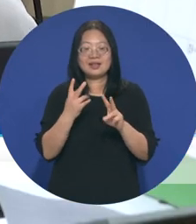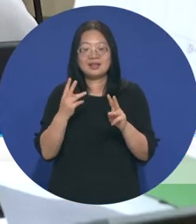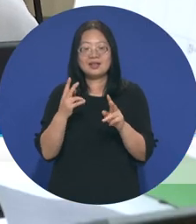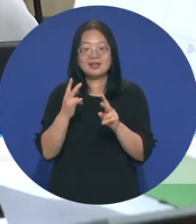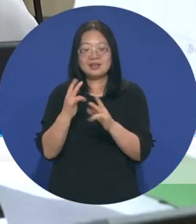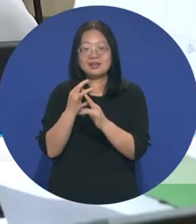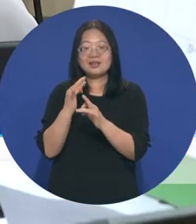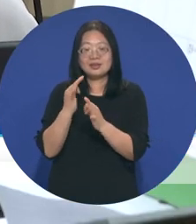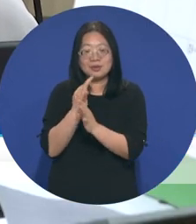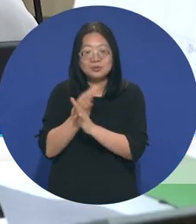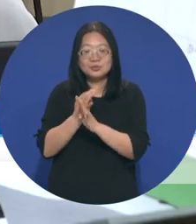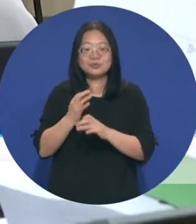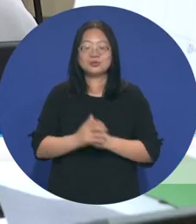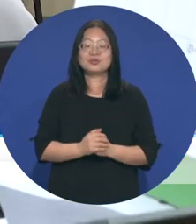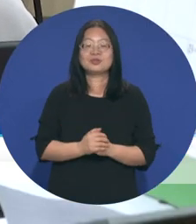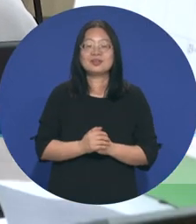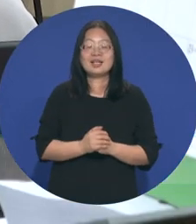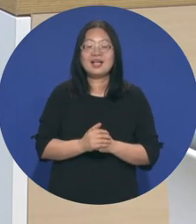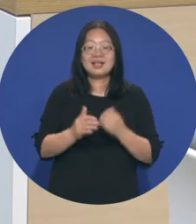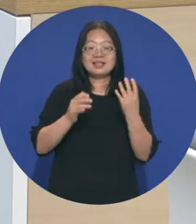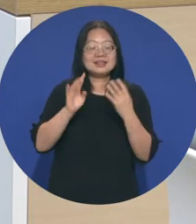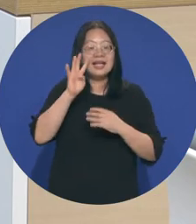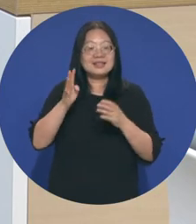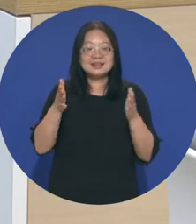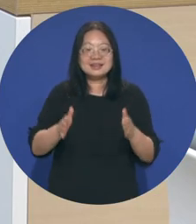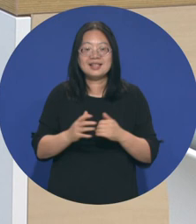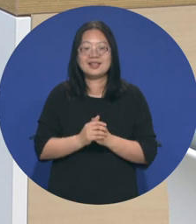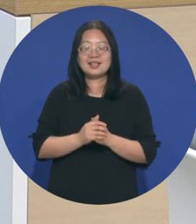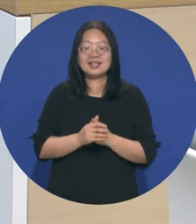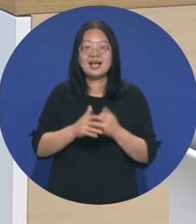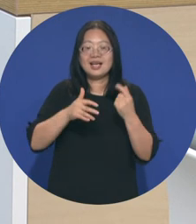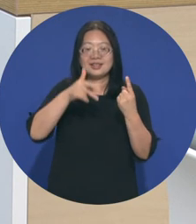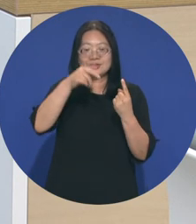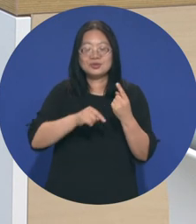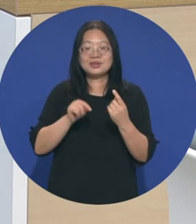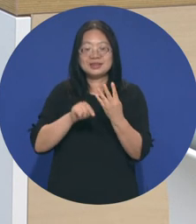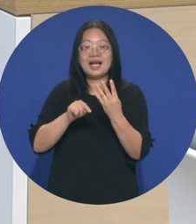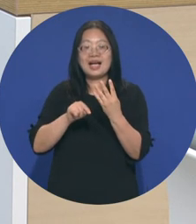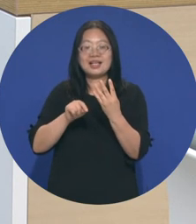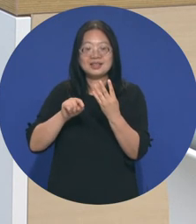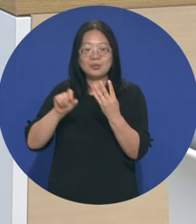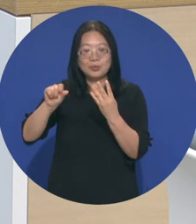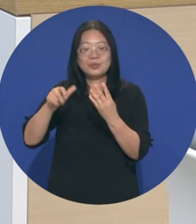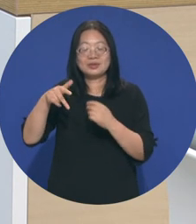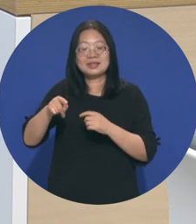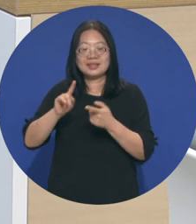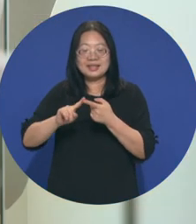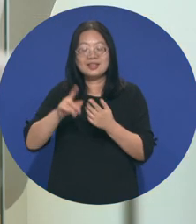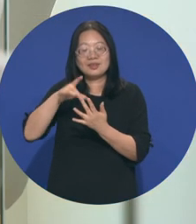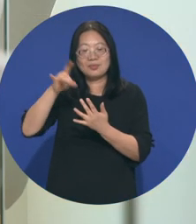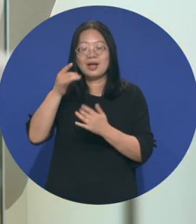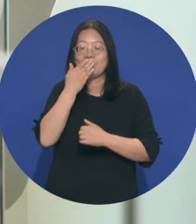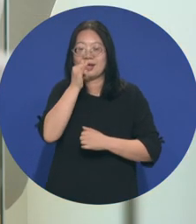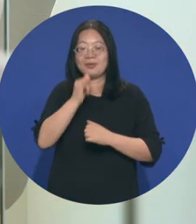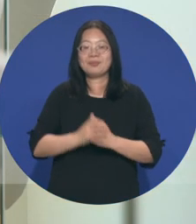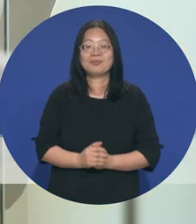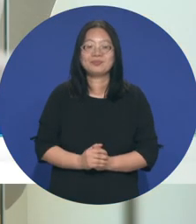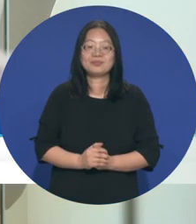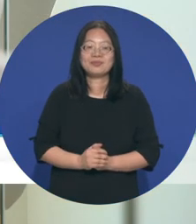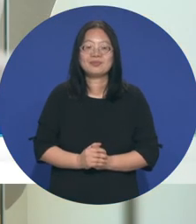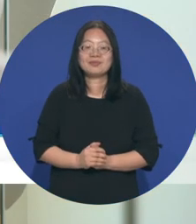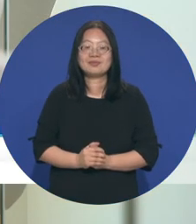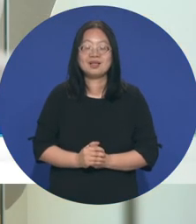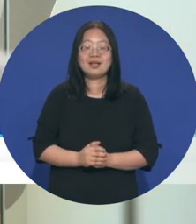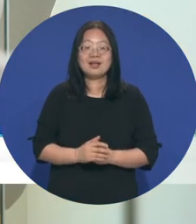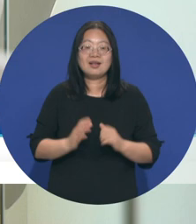4일제와 주 35시간제, 매주 금요일 반일 근무 가운데 하나를 선택할 수 있도록 할 예정입니다. 또 경력